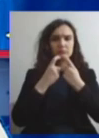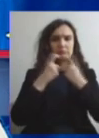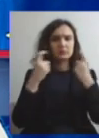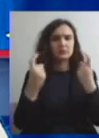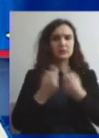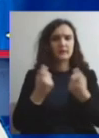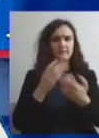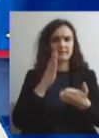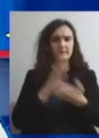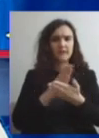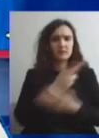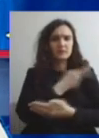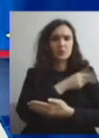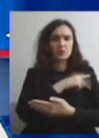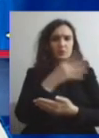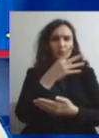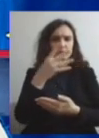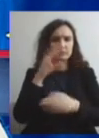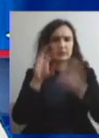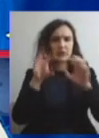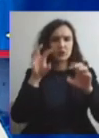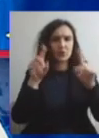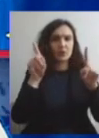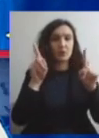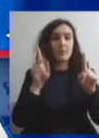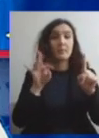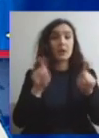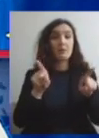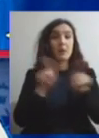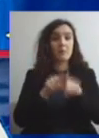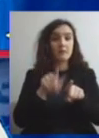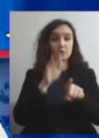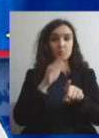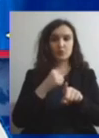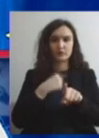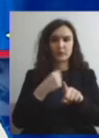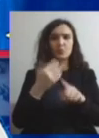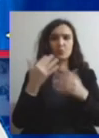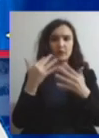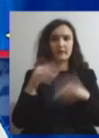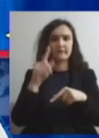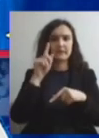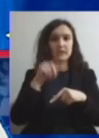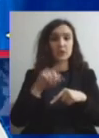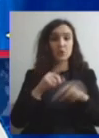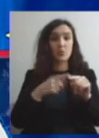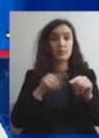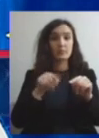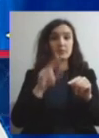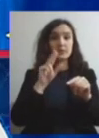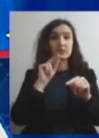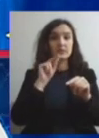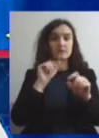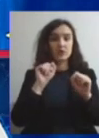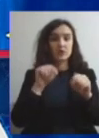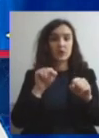სრულიად ჰოსპიტალური სექტორი, მაგრამ ამავდროულად, რა თქმა უნდა, ჩვენ უკვე ვიცით, რომ ეს რიცხვი ნებისმიერ